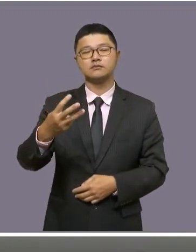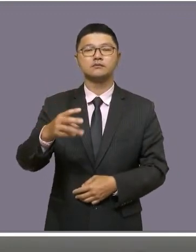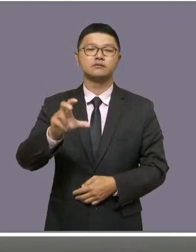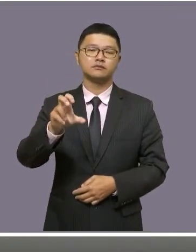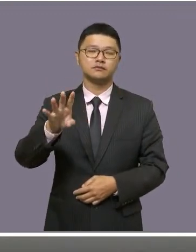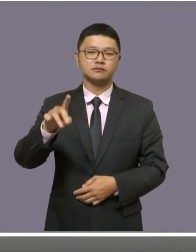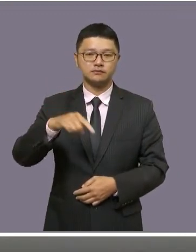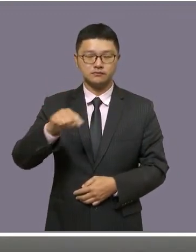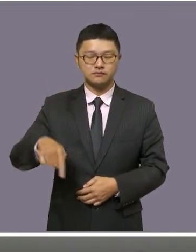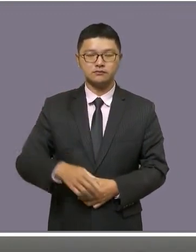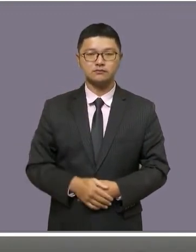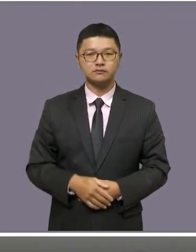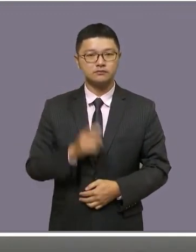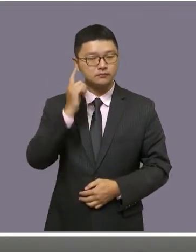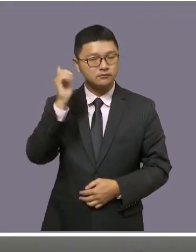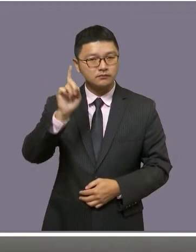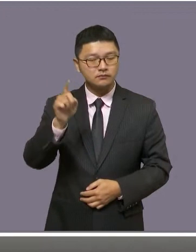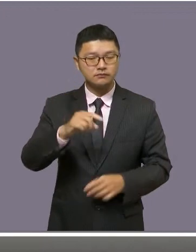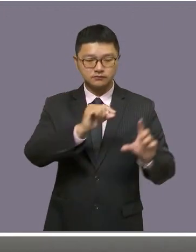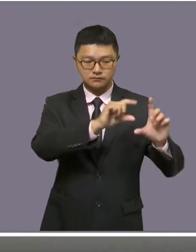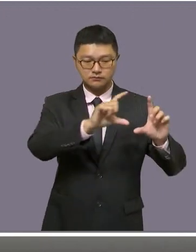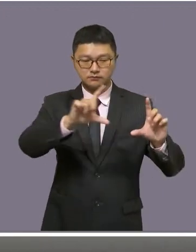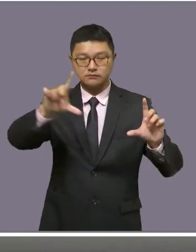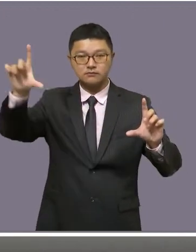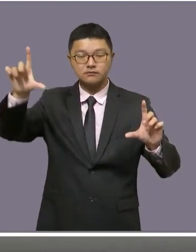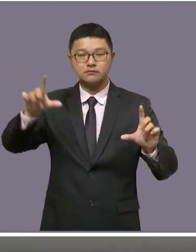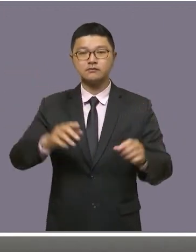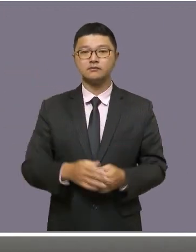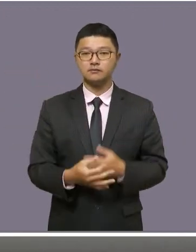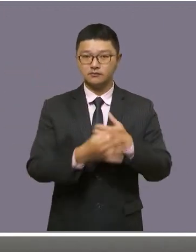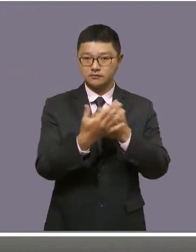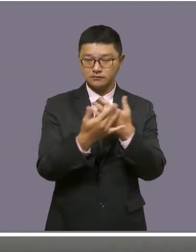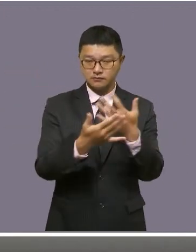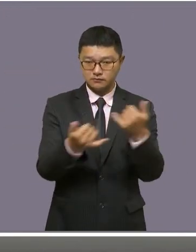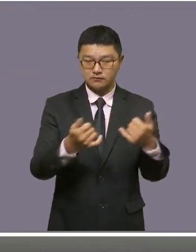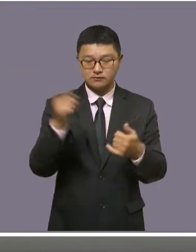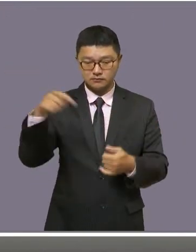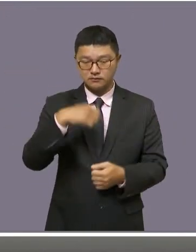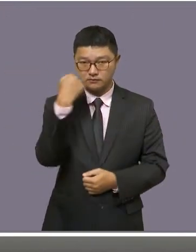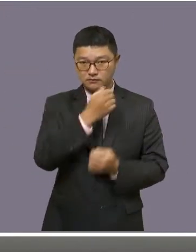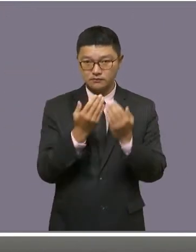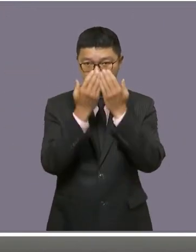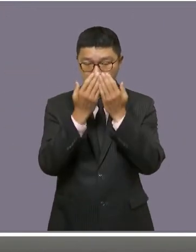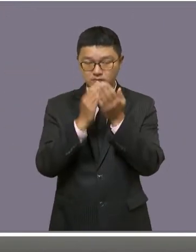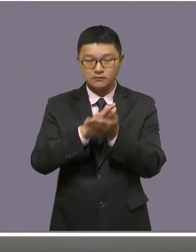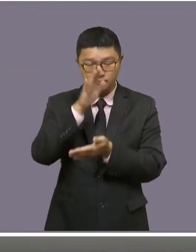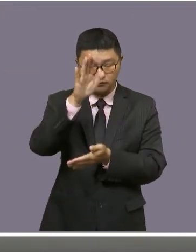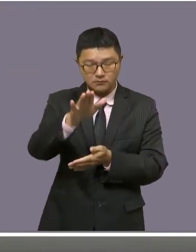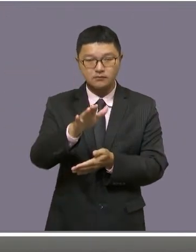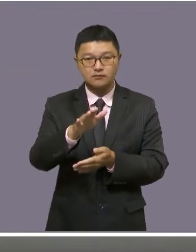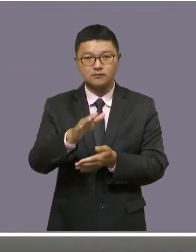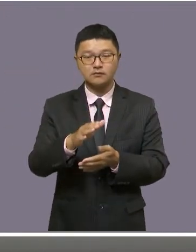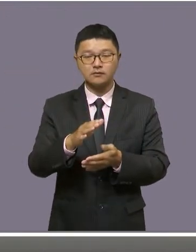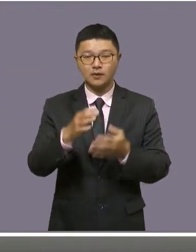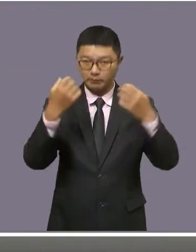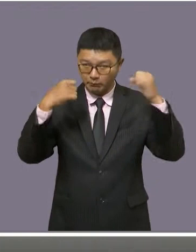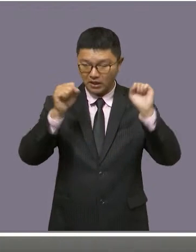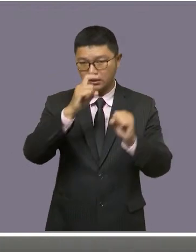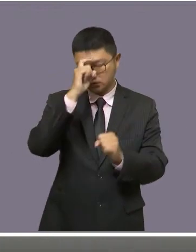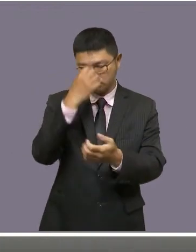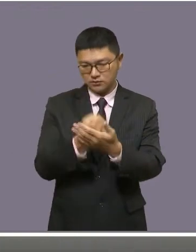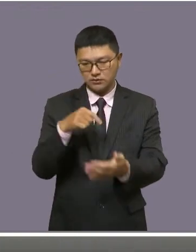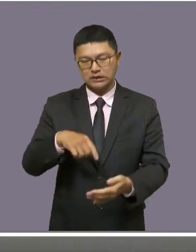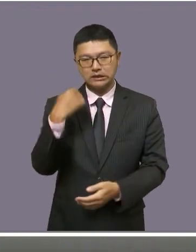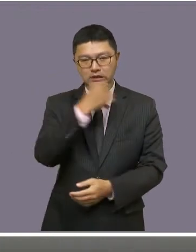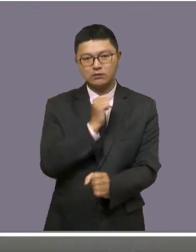所以我们从这个表的一个趋势来看，所有的侨生同学来到台湾，他们希望留在台湾的这个想法是逐